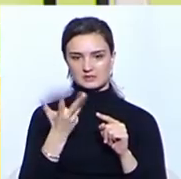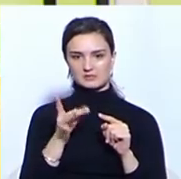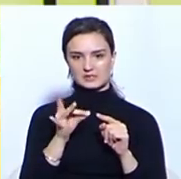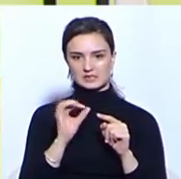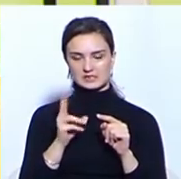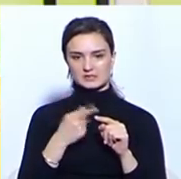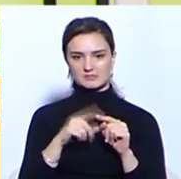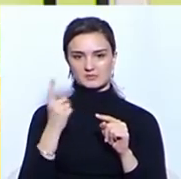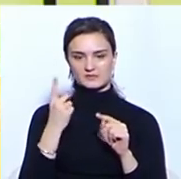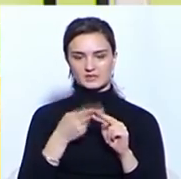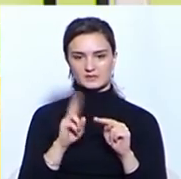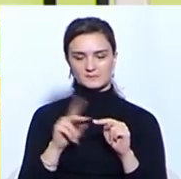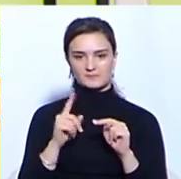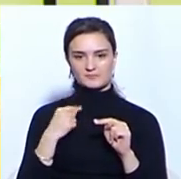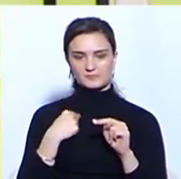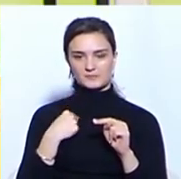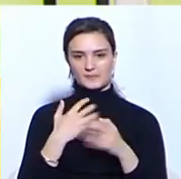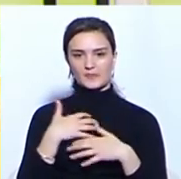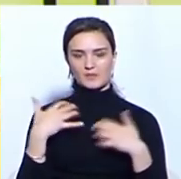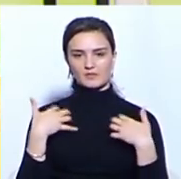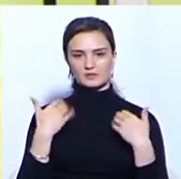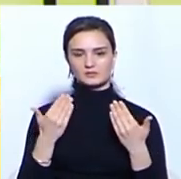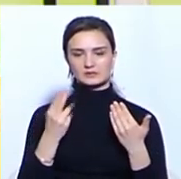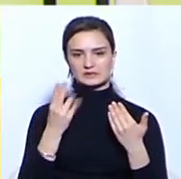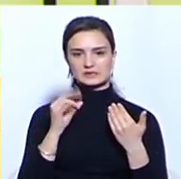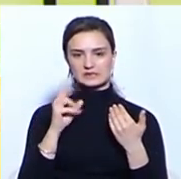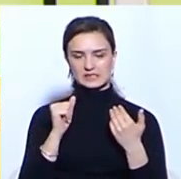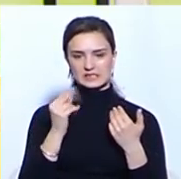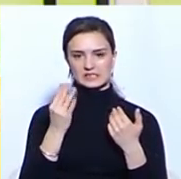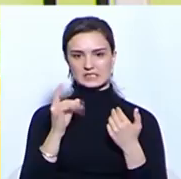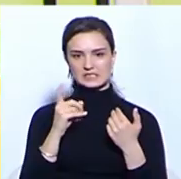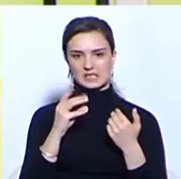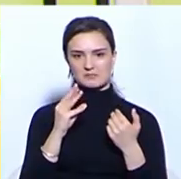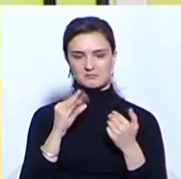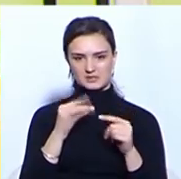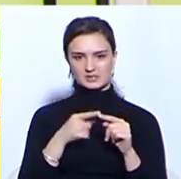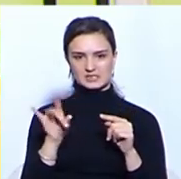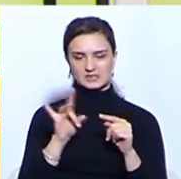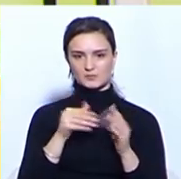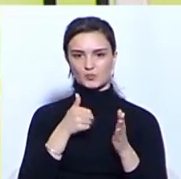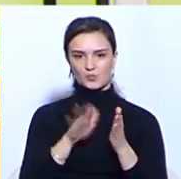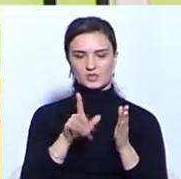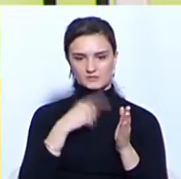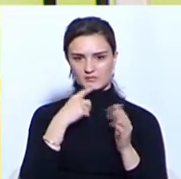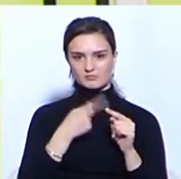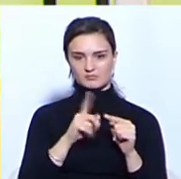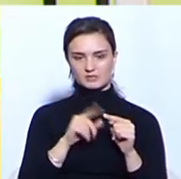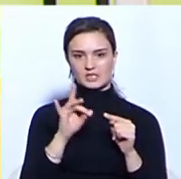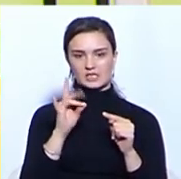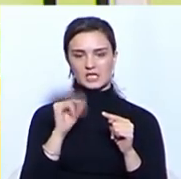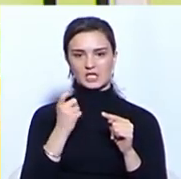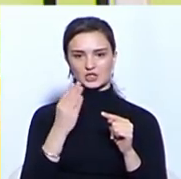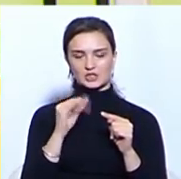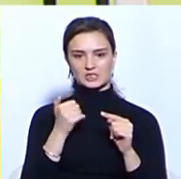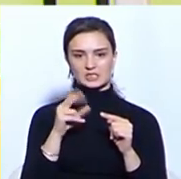რისკი. პირველი ის, რომ ჩვენ ცხოვრული წარმოშობის ცილებზე და ცხიმებზე ვამბობთ უარს, ეს მათ შორის